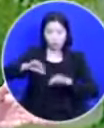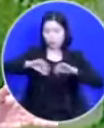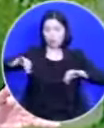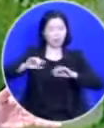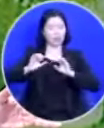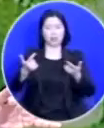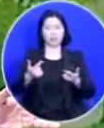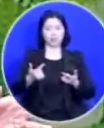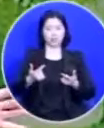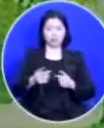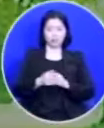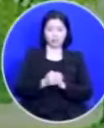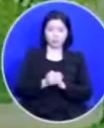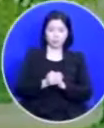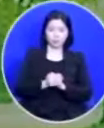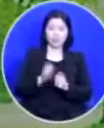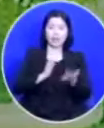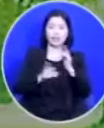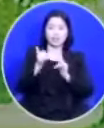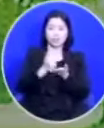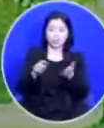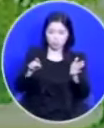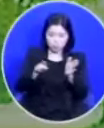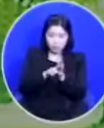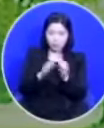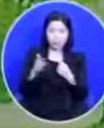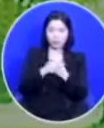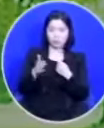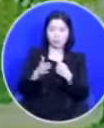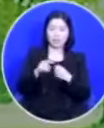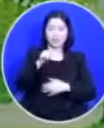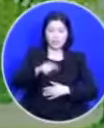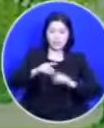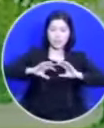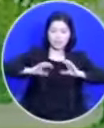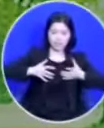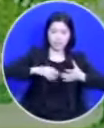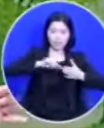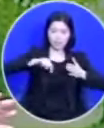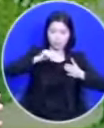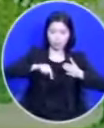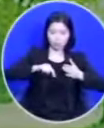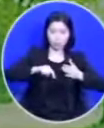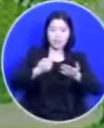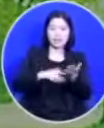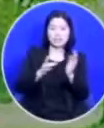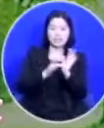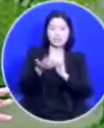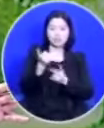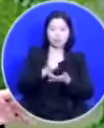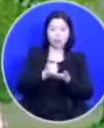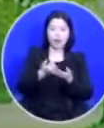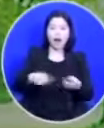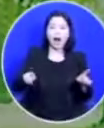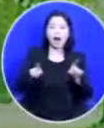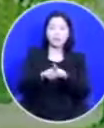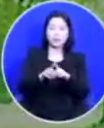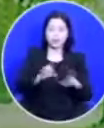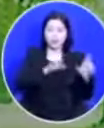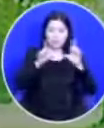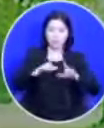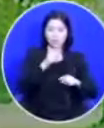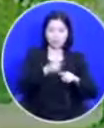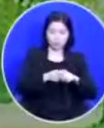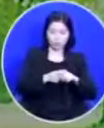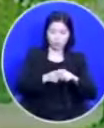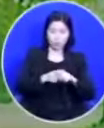없습니다 예수를 믿어 쓰니까 이 세상에서 예수님과 함께 살다가 죽고 난 다음에